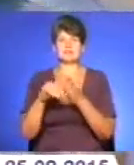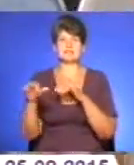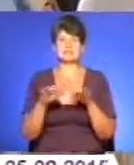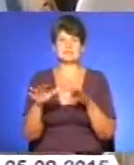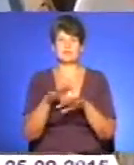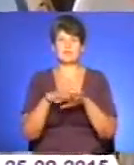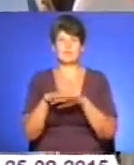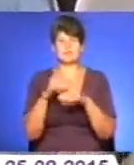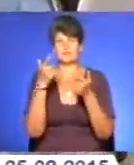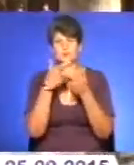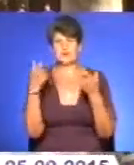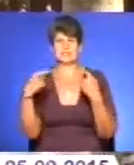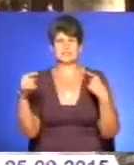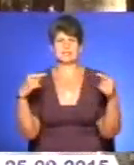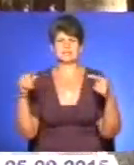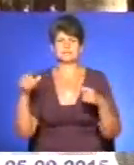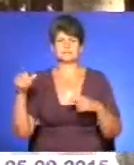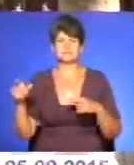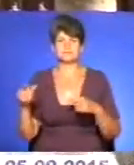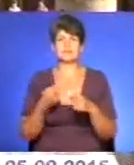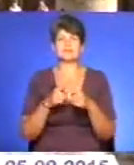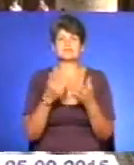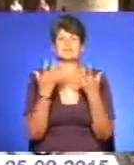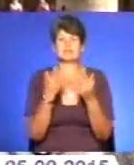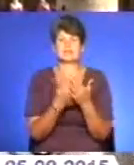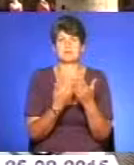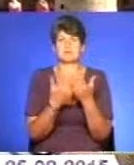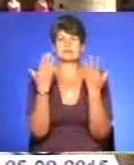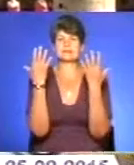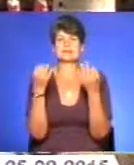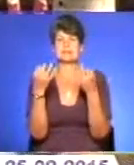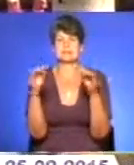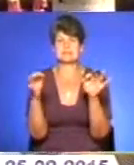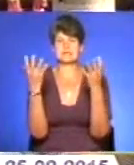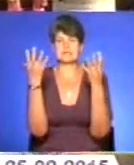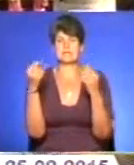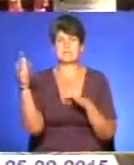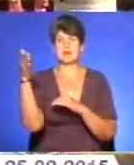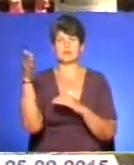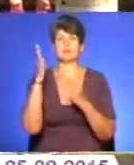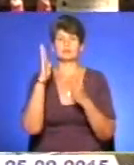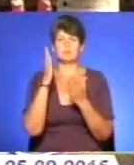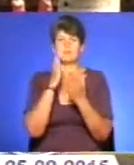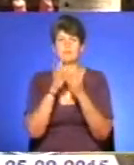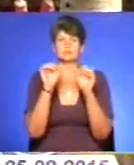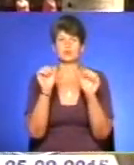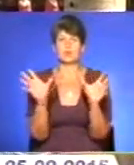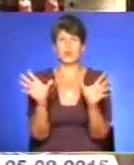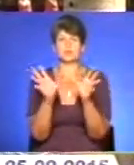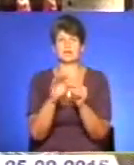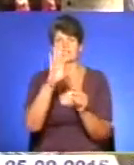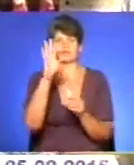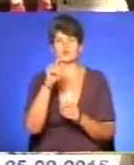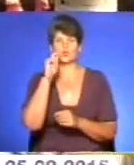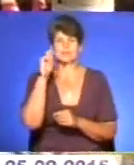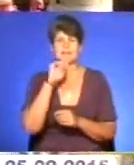інформації та інші. В ці дні, наприклад, Дня Незалежності, Дня Прапора, ми будемо мати можливість об'єднати всю Україну,